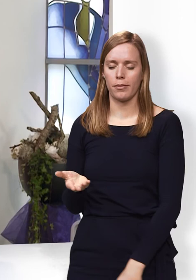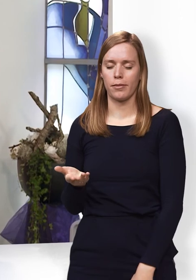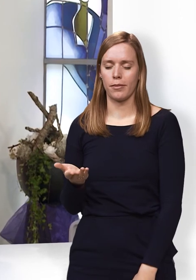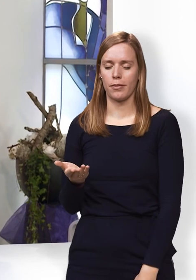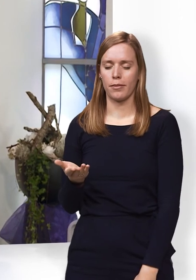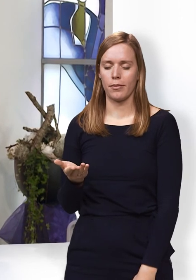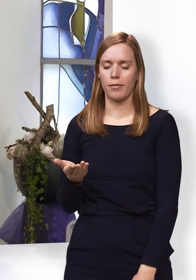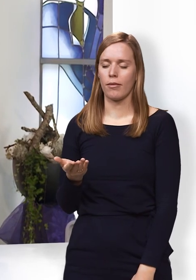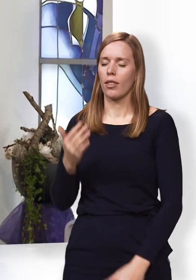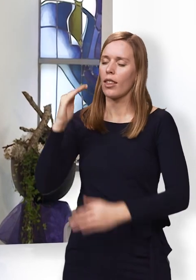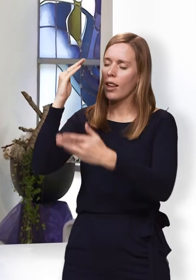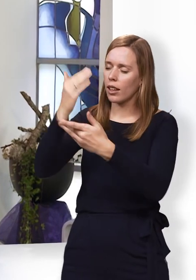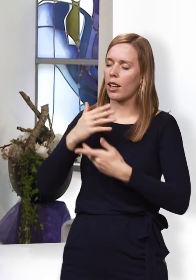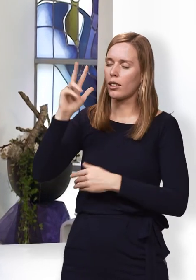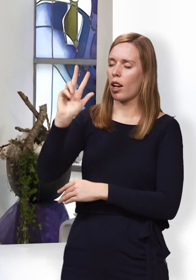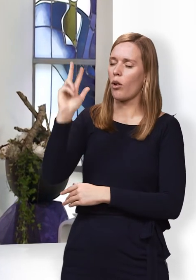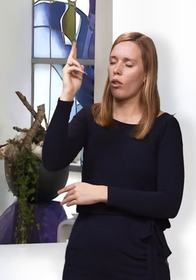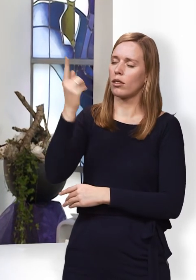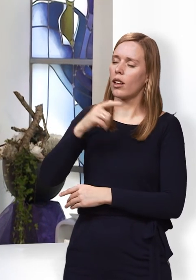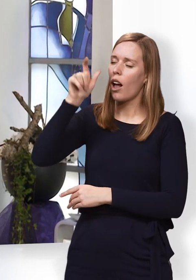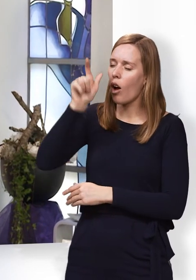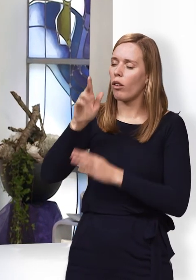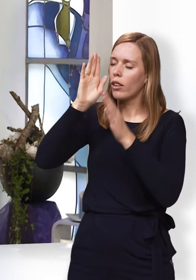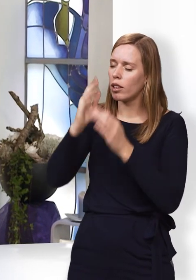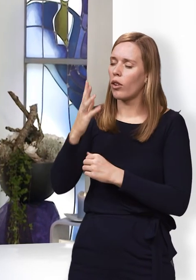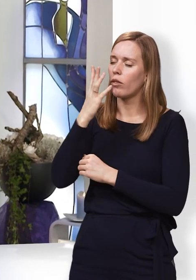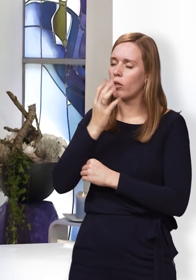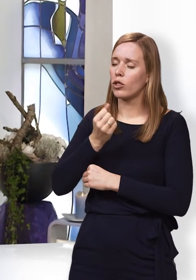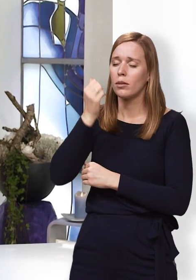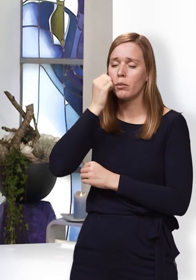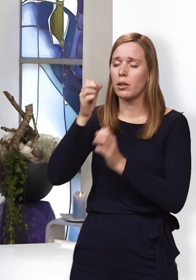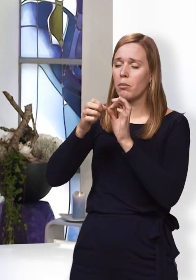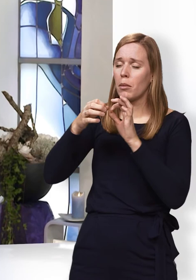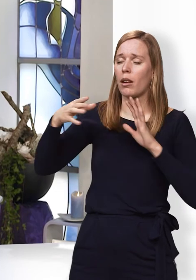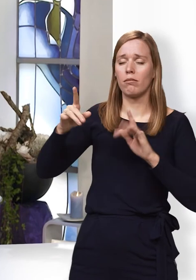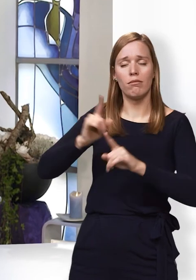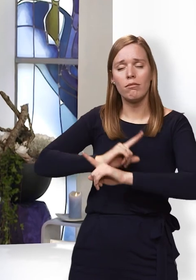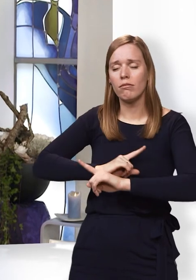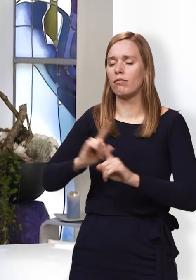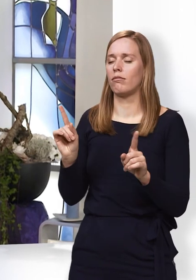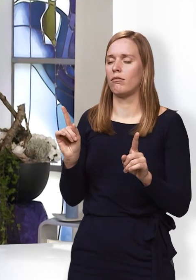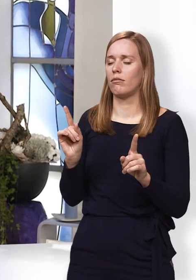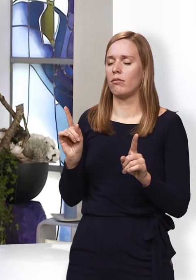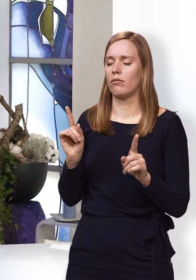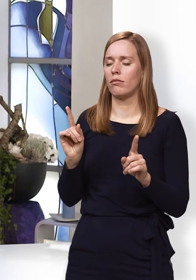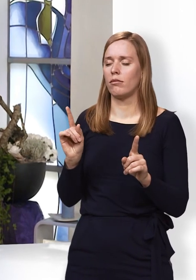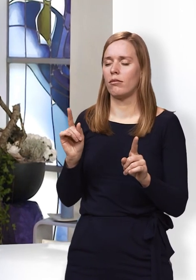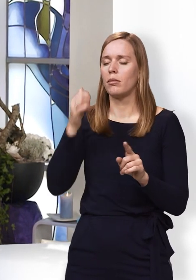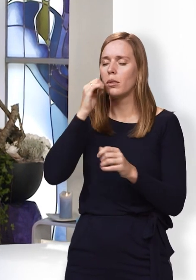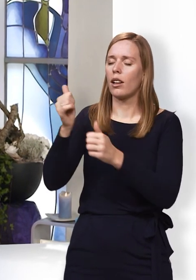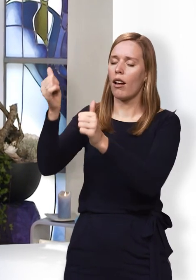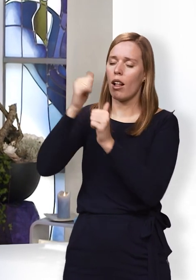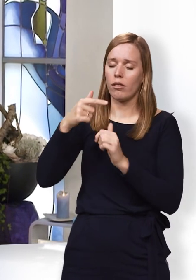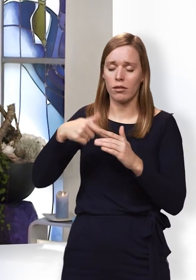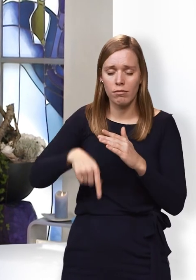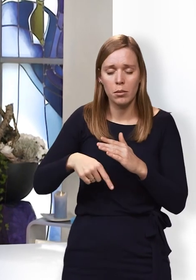Gnädiger Gott, lass uns, die wir dir vertrauen wollen, nicht los. Hilf uns in diesem neuen Jahr, uns noch mehr in dein Licht